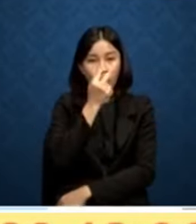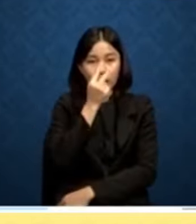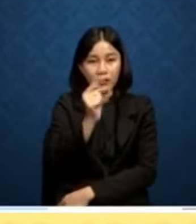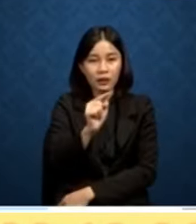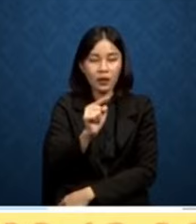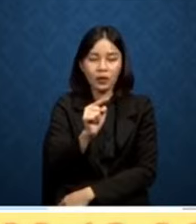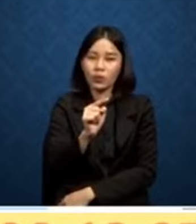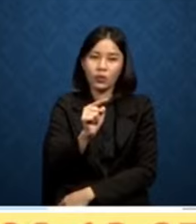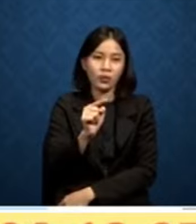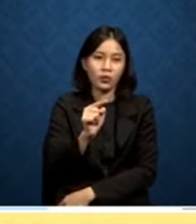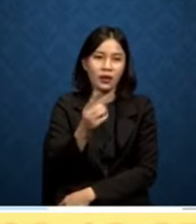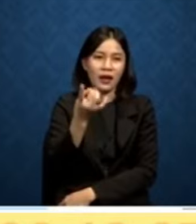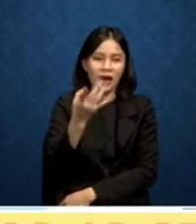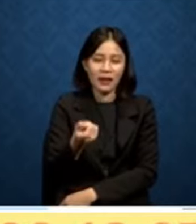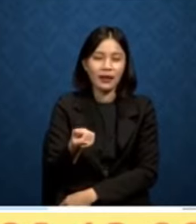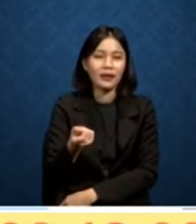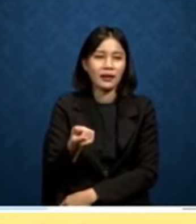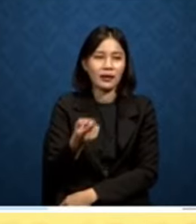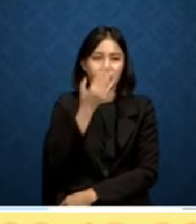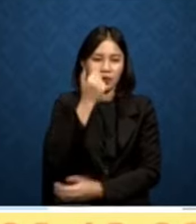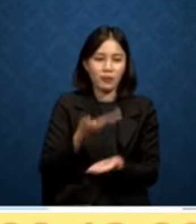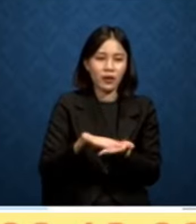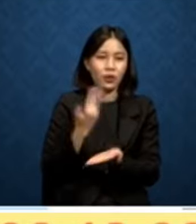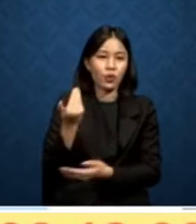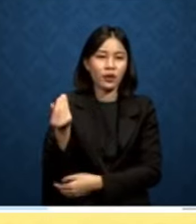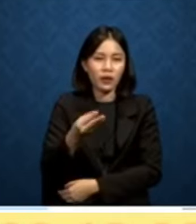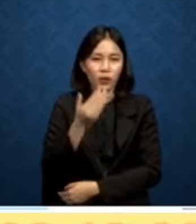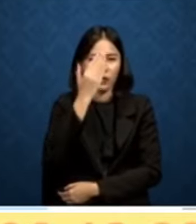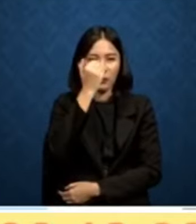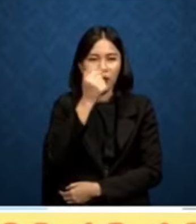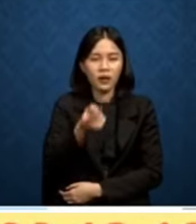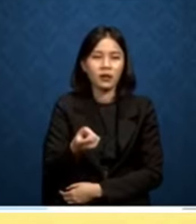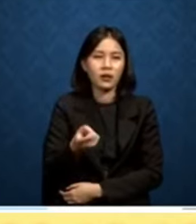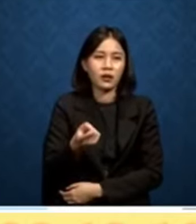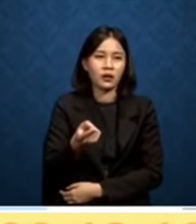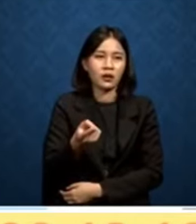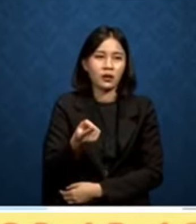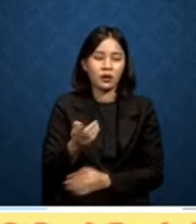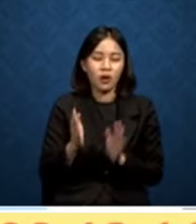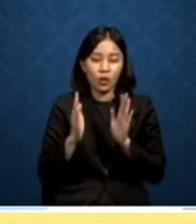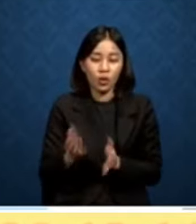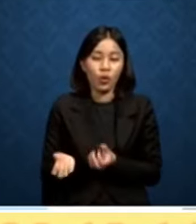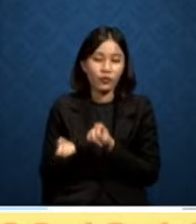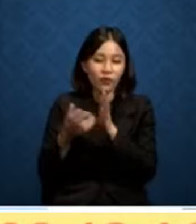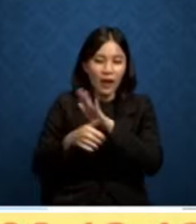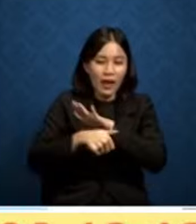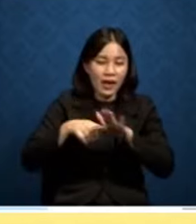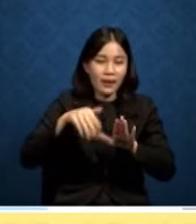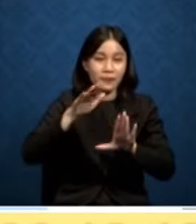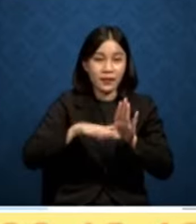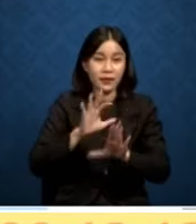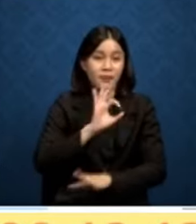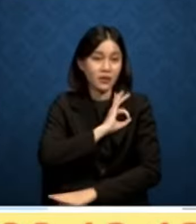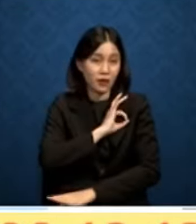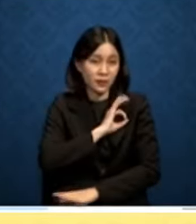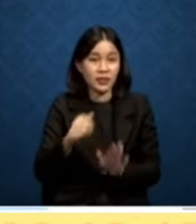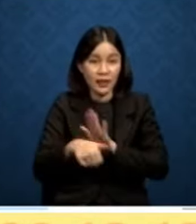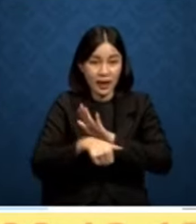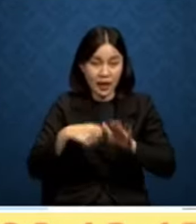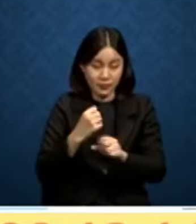นจต์ที่เขาสัมานะ